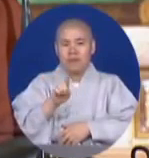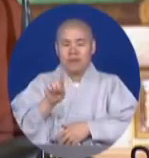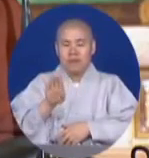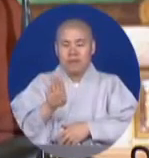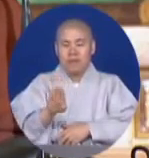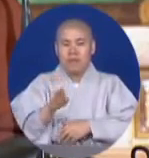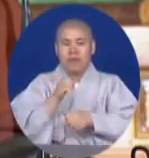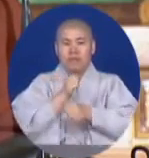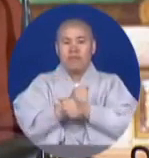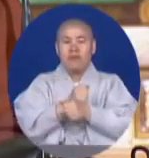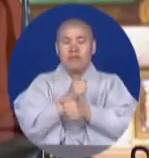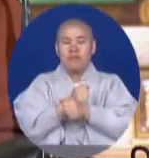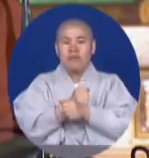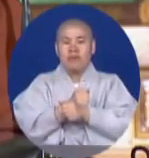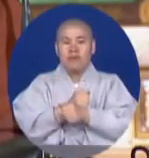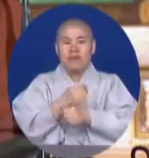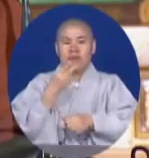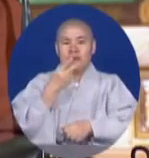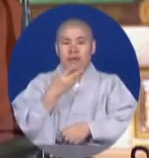능지법하며